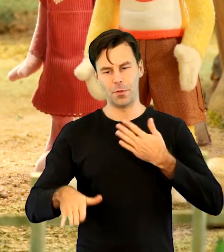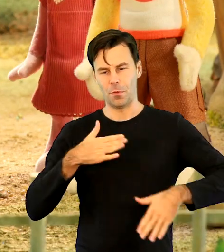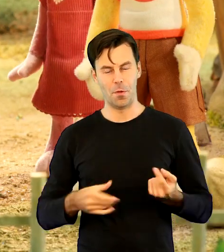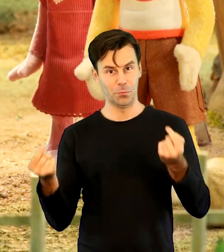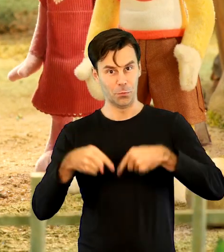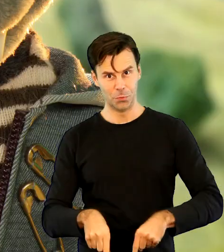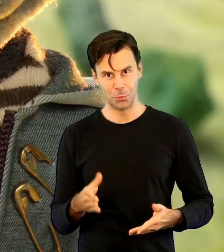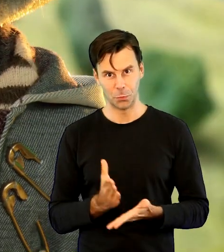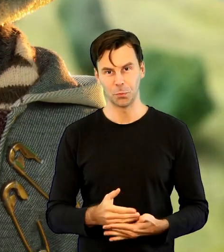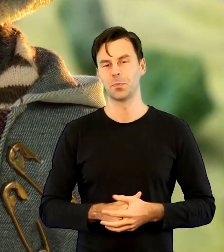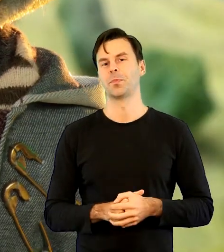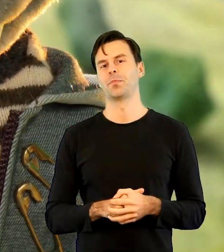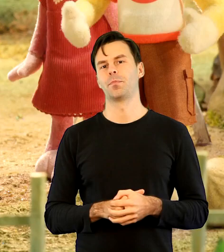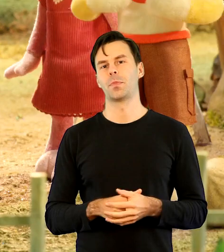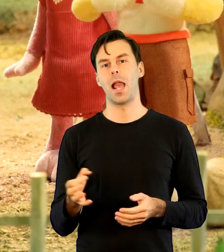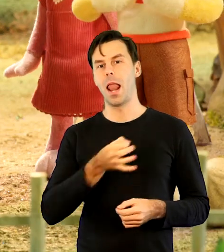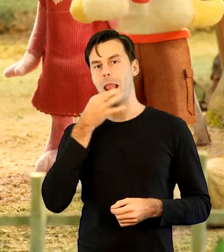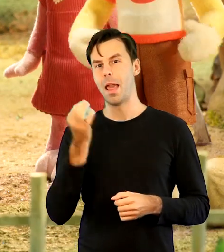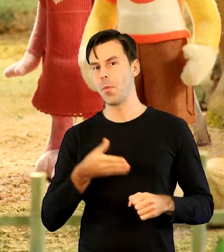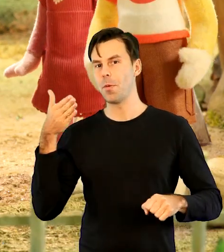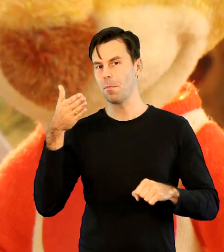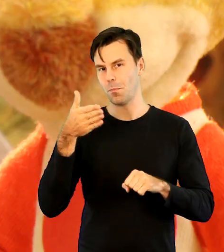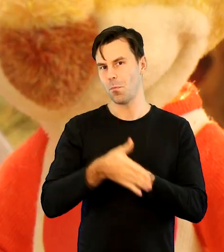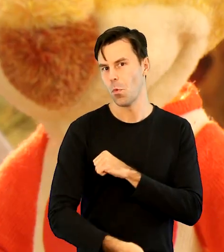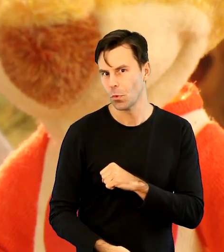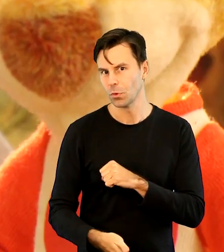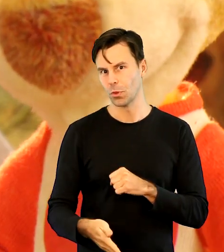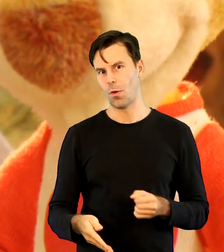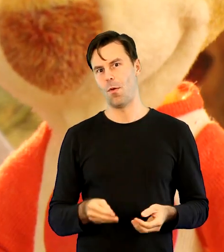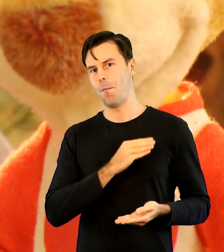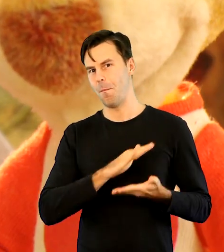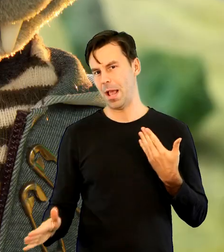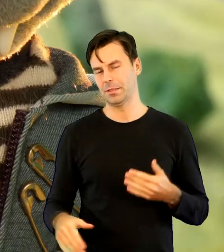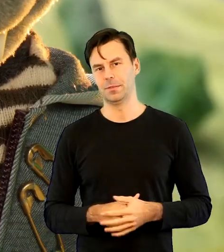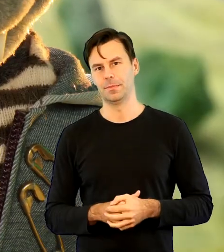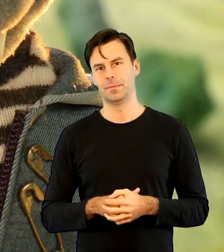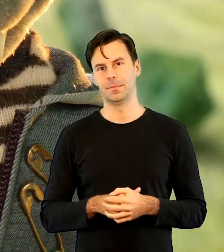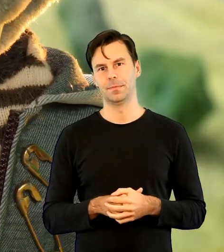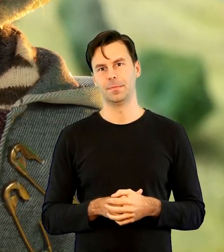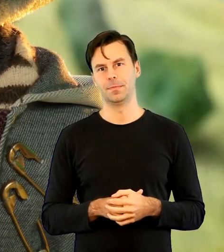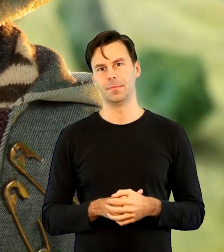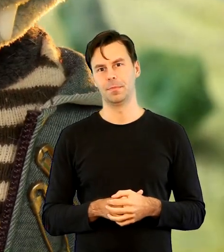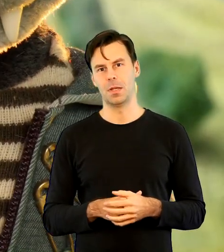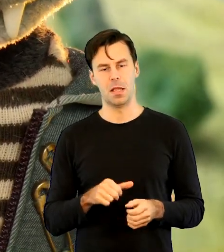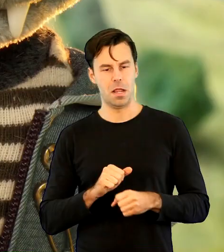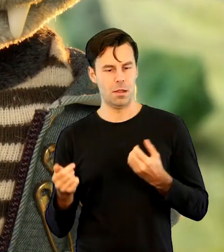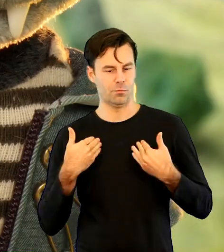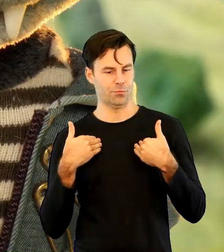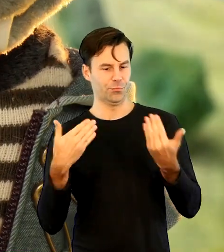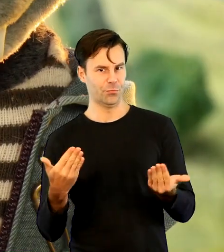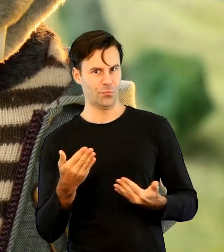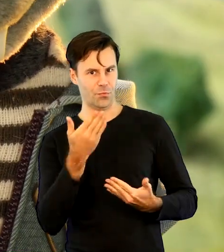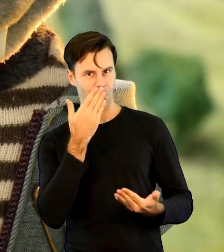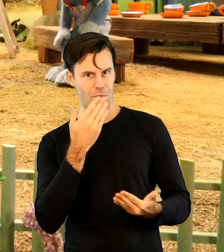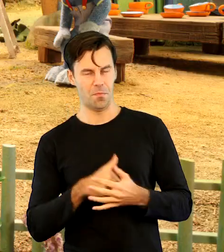cieszę, że wpadliście. Lepiej późno niż wcale. Jaka niezwykła mucha. Ma się ten szyk i osobisty